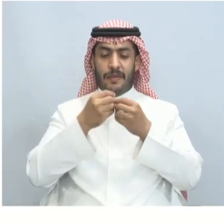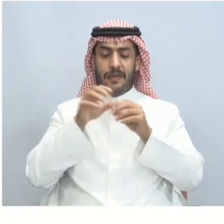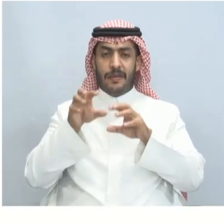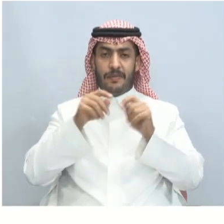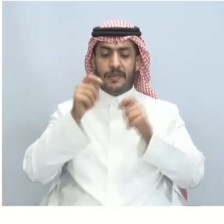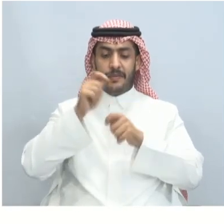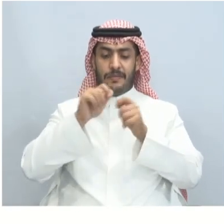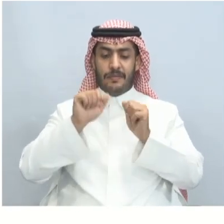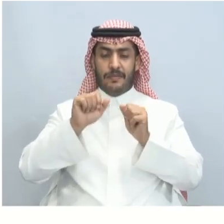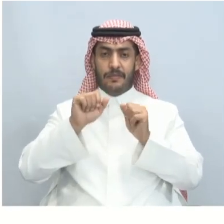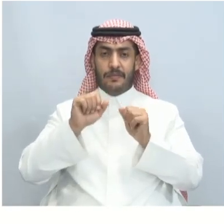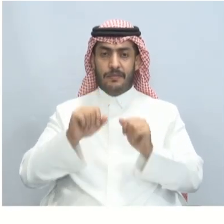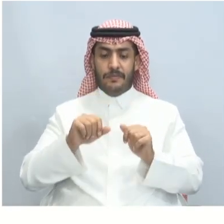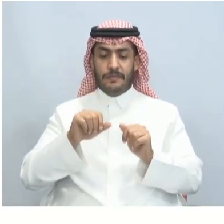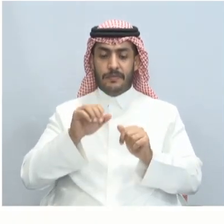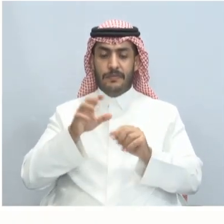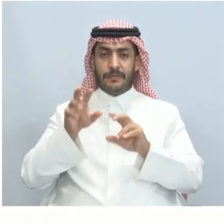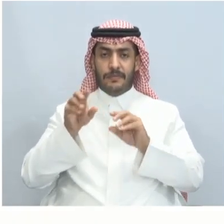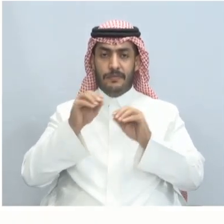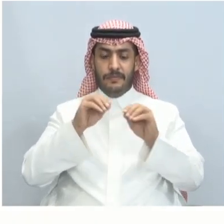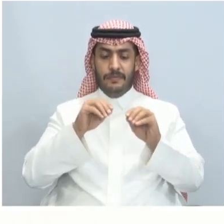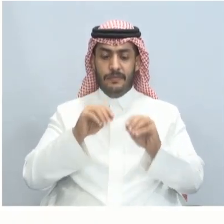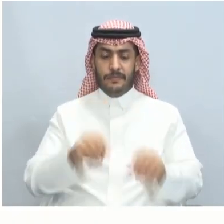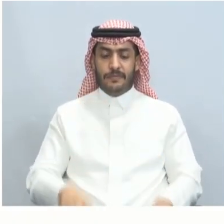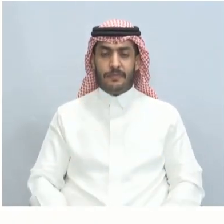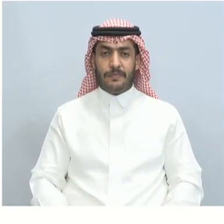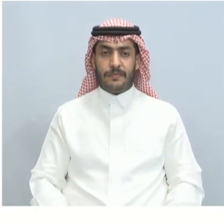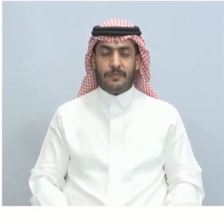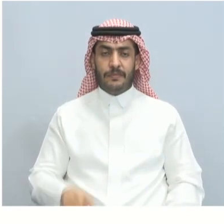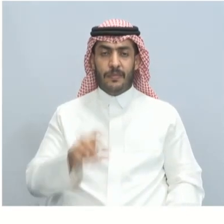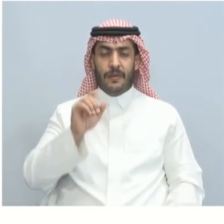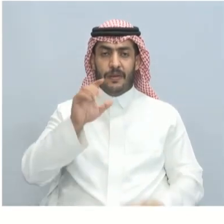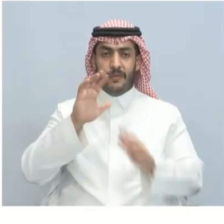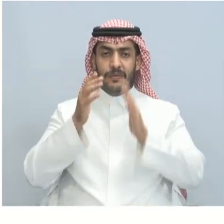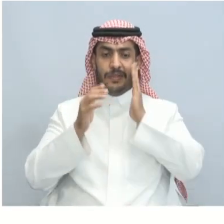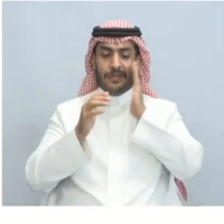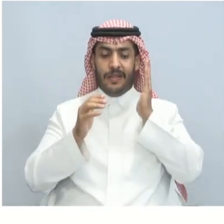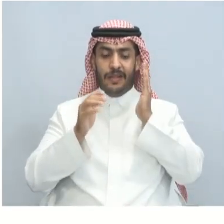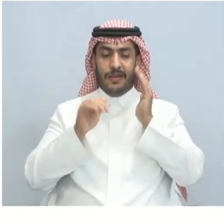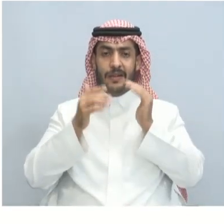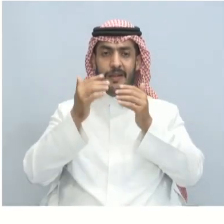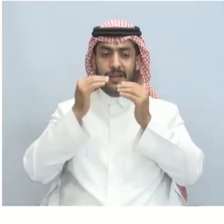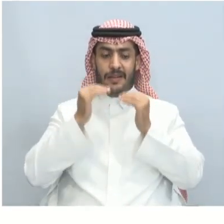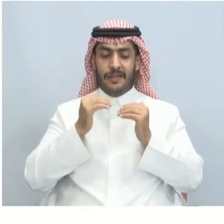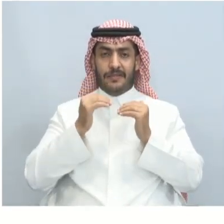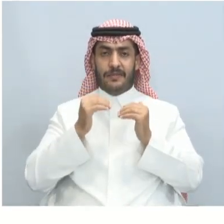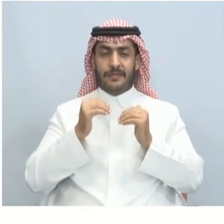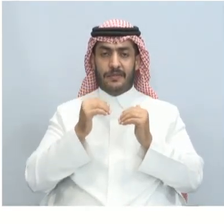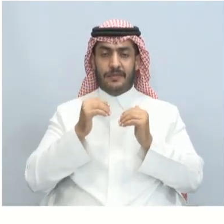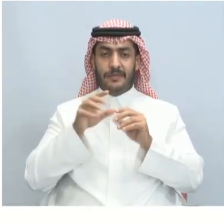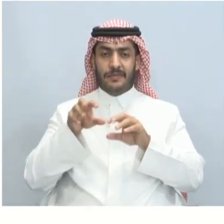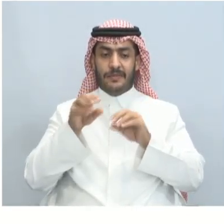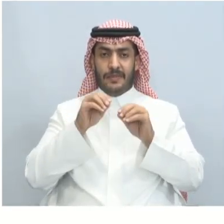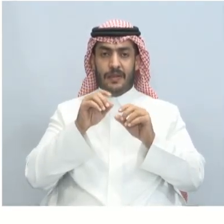التصميم من وضع الى ماذا الى اخر هنا وحده الى ار ووحده الى الاسفل